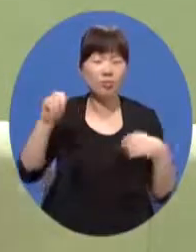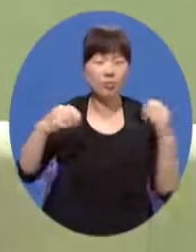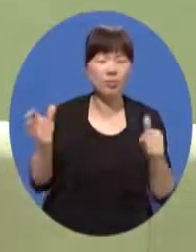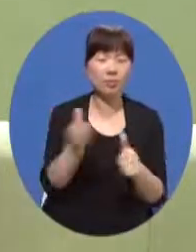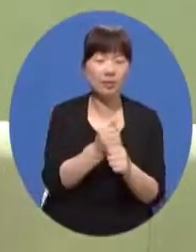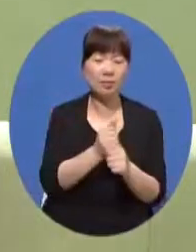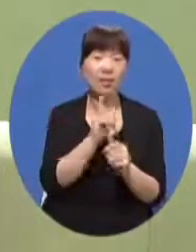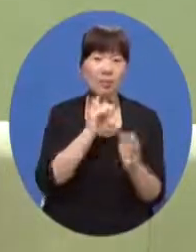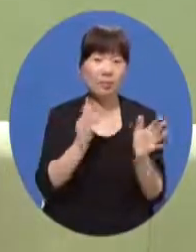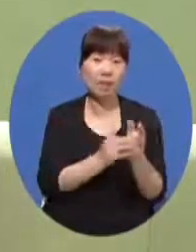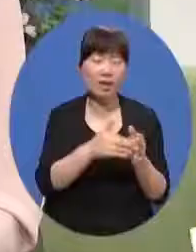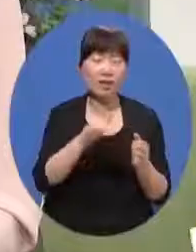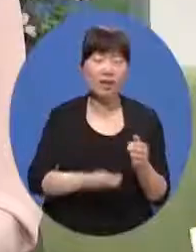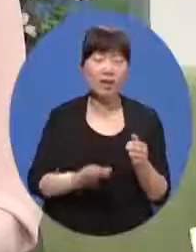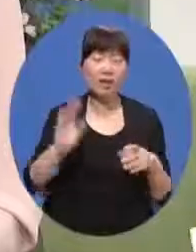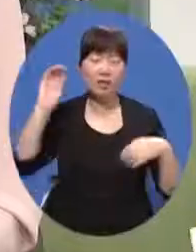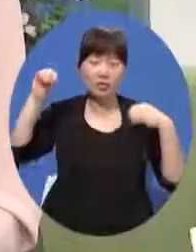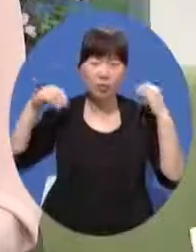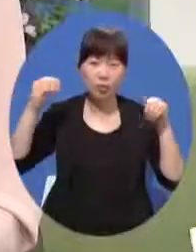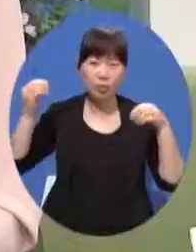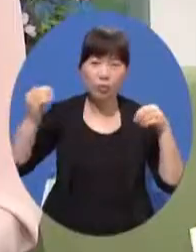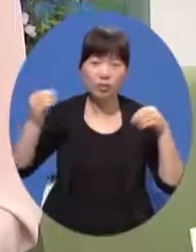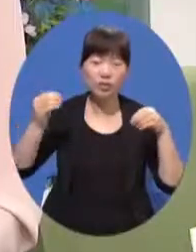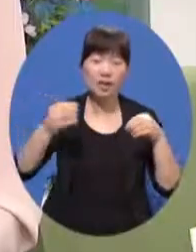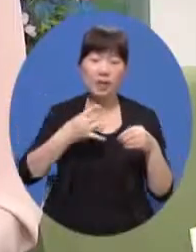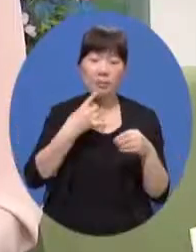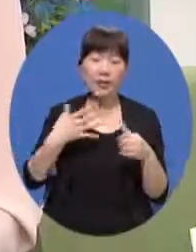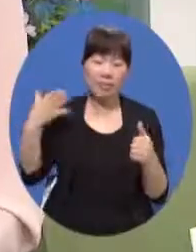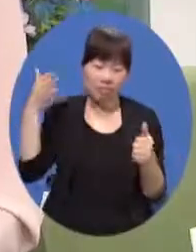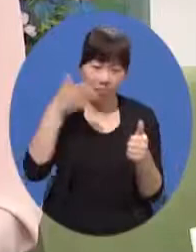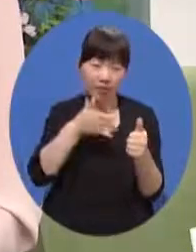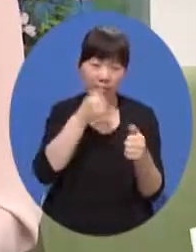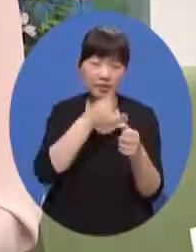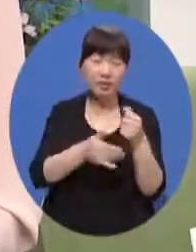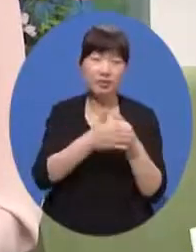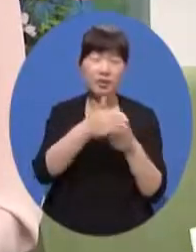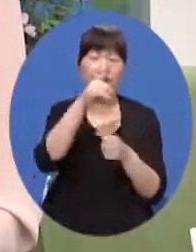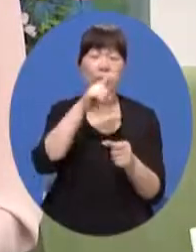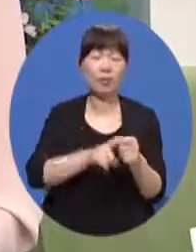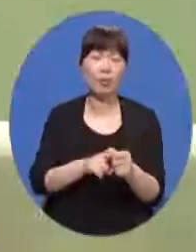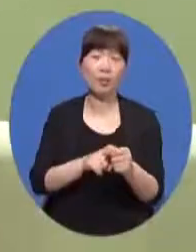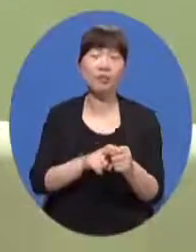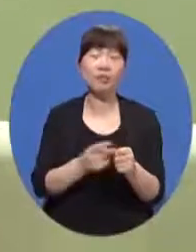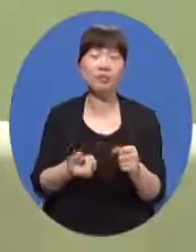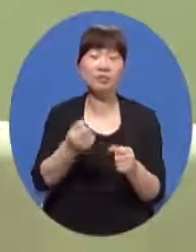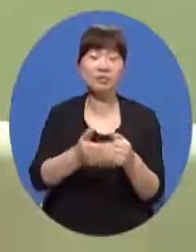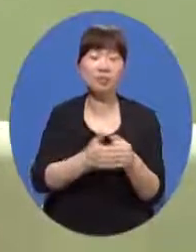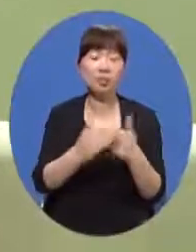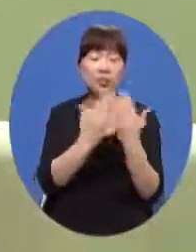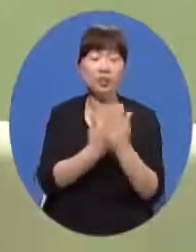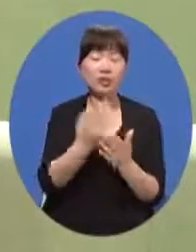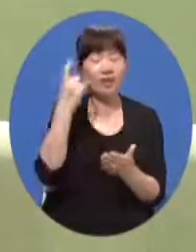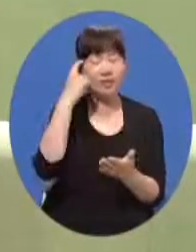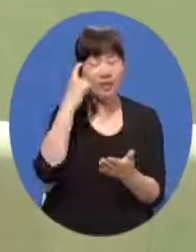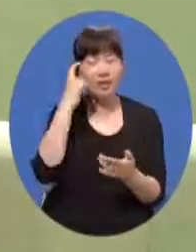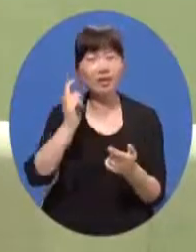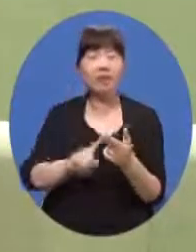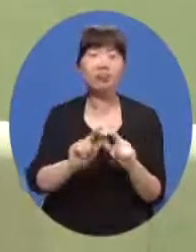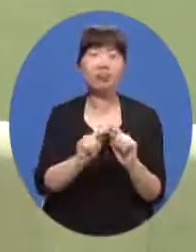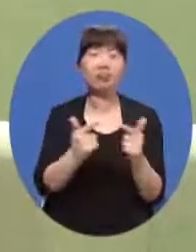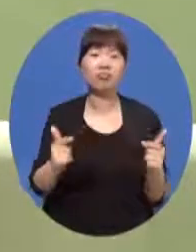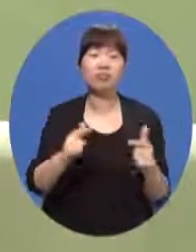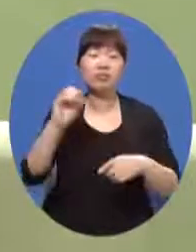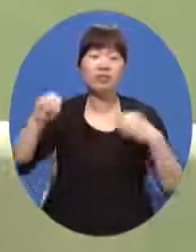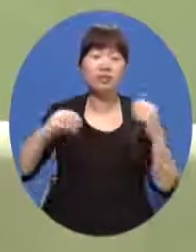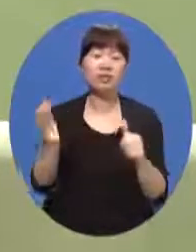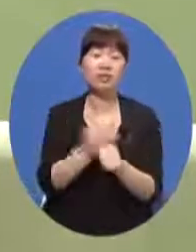동물을 잡아야 되잖아요. 네. 그러니까 동물에만 겨냥을 해서 그러니까 그걸 목표로 해서 모든 생각과 이러한 것들이